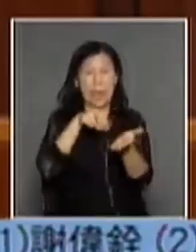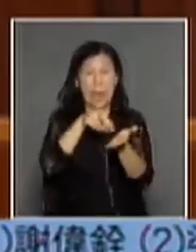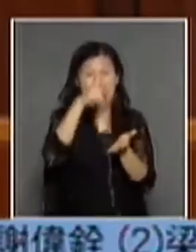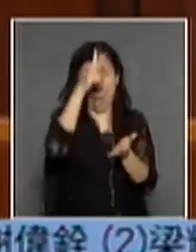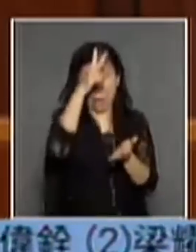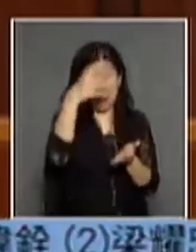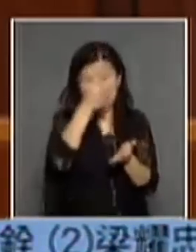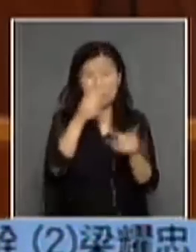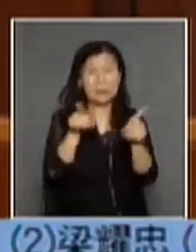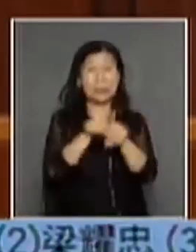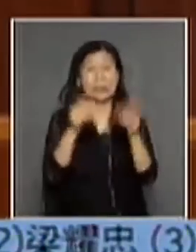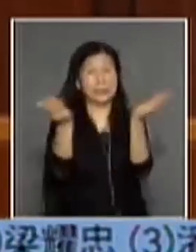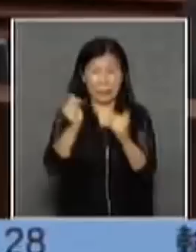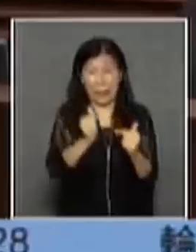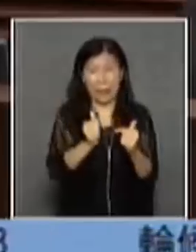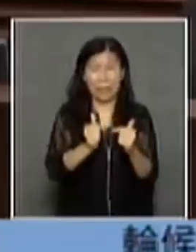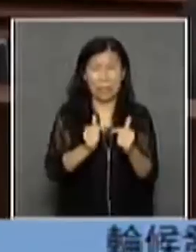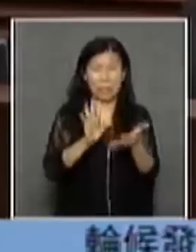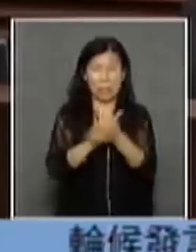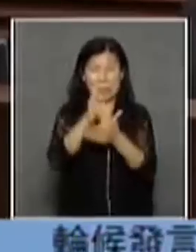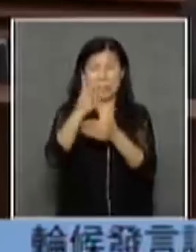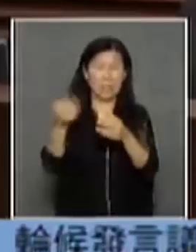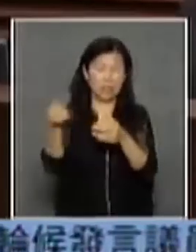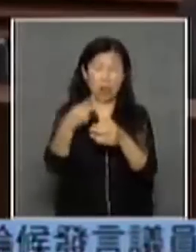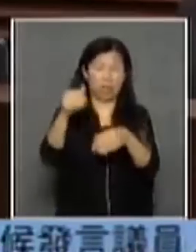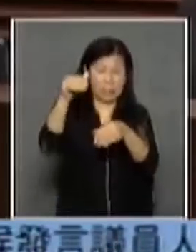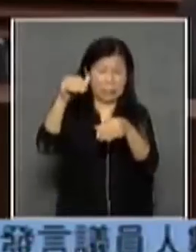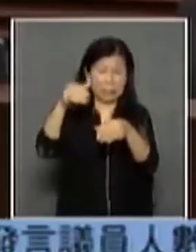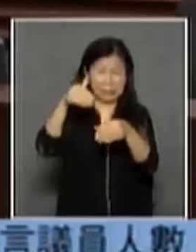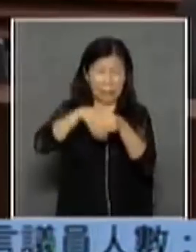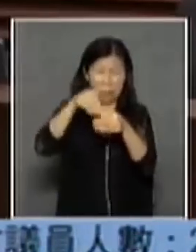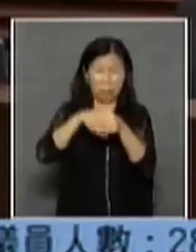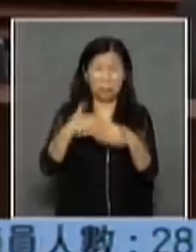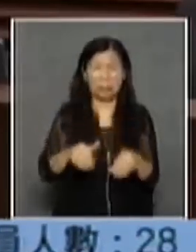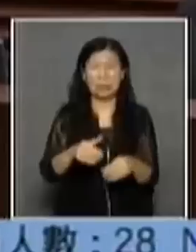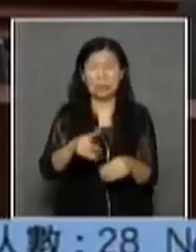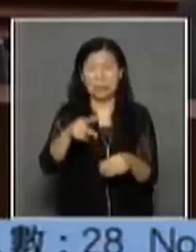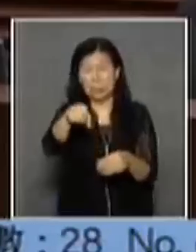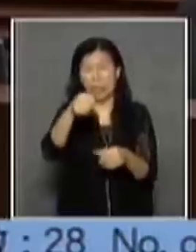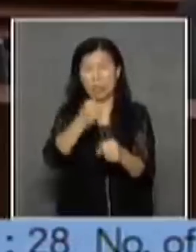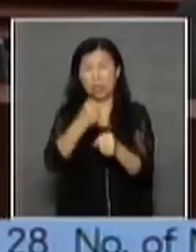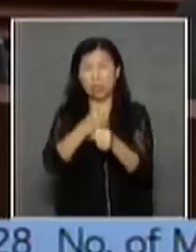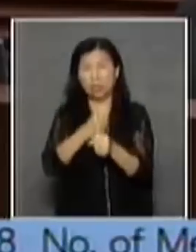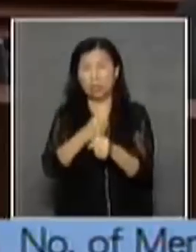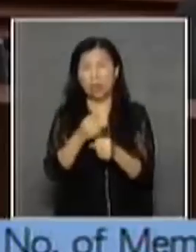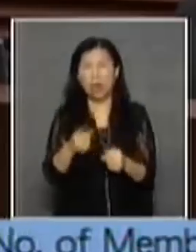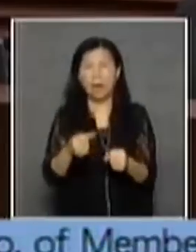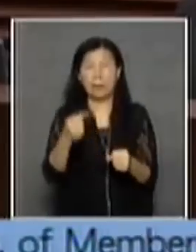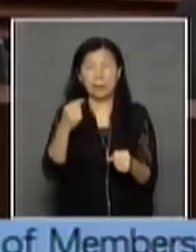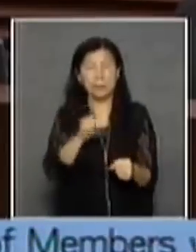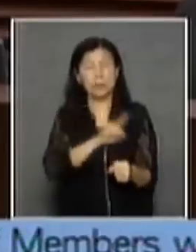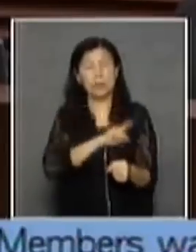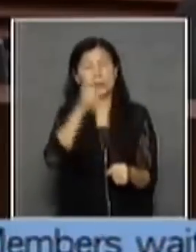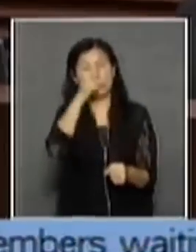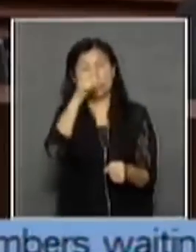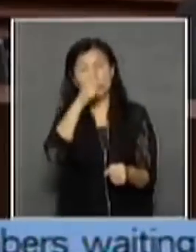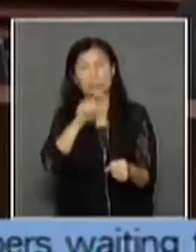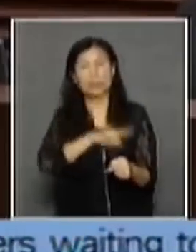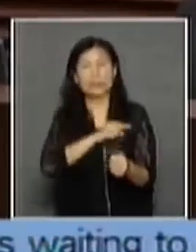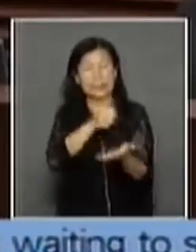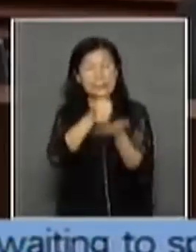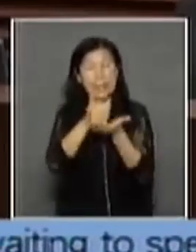事情呢都应该讲事实。 特首多年嚟呢，施政嘅作风呢，包括比较刚辟自用呢，用人为亲